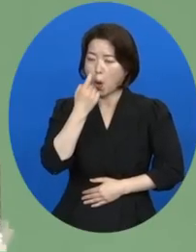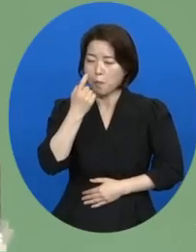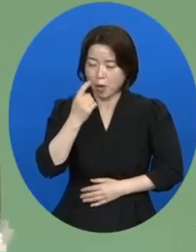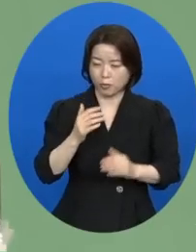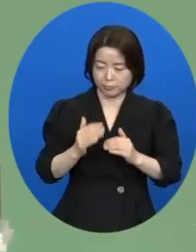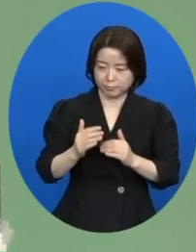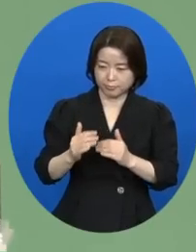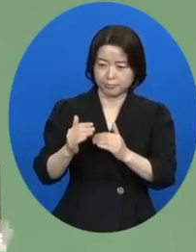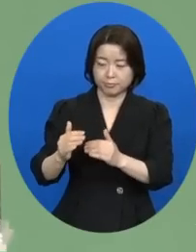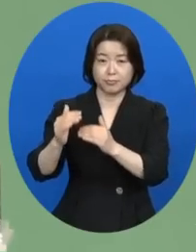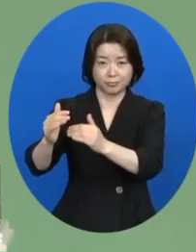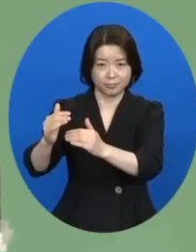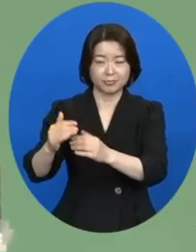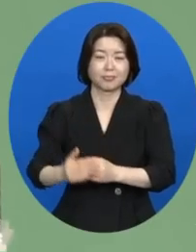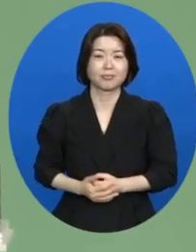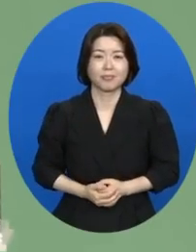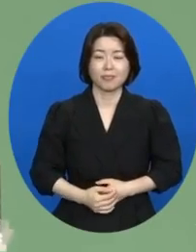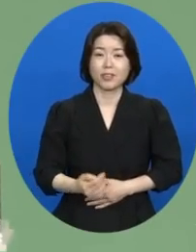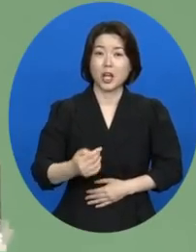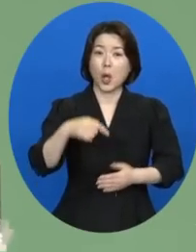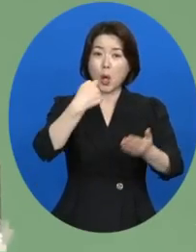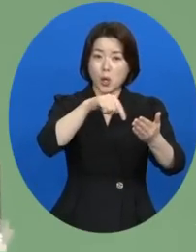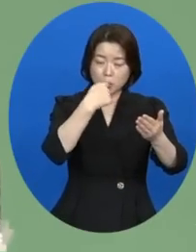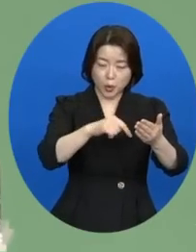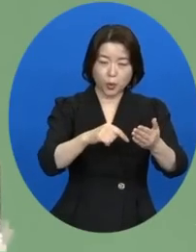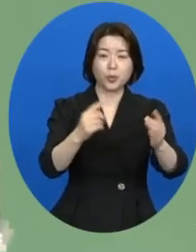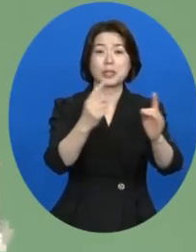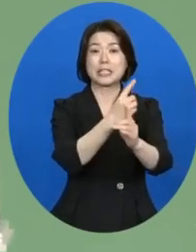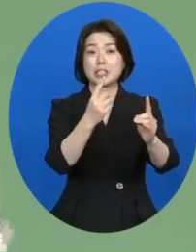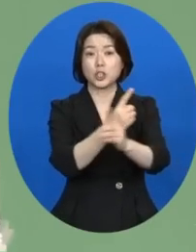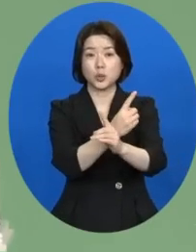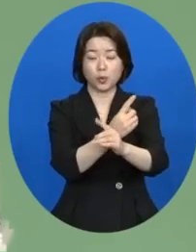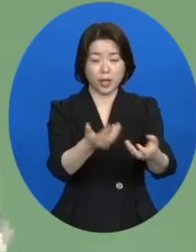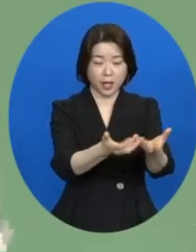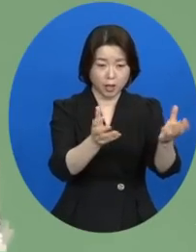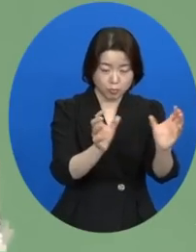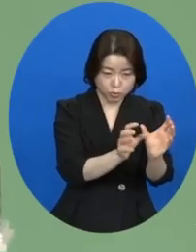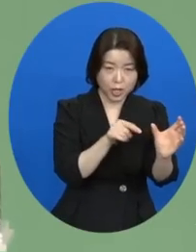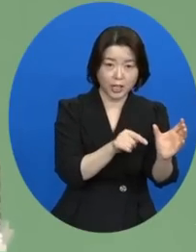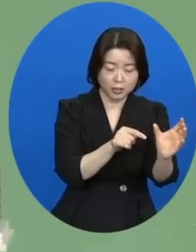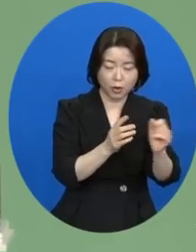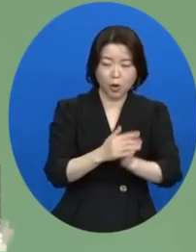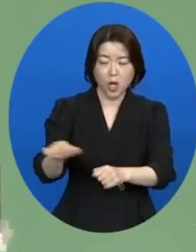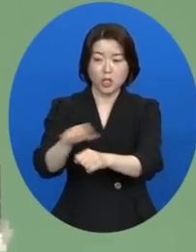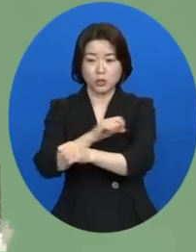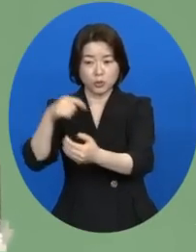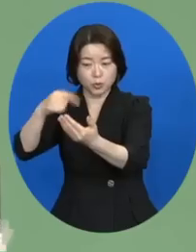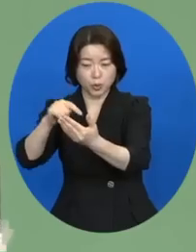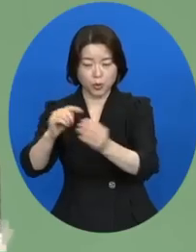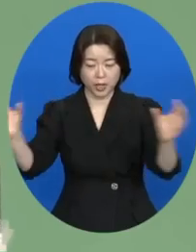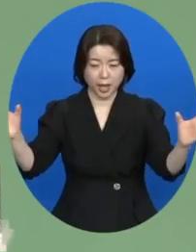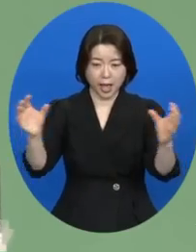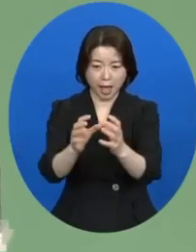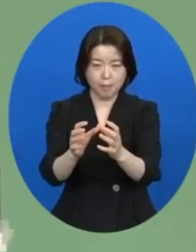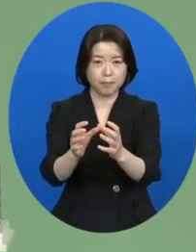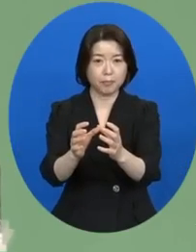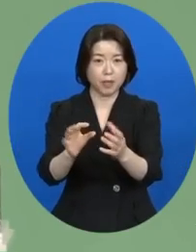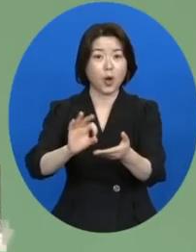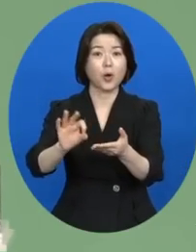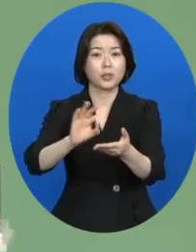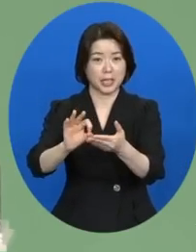배워나가기 시작했고 교육 치료라는 분야를 특수 교육에 접목시키기